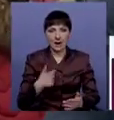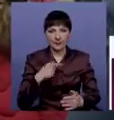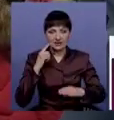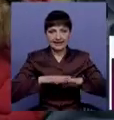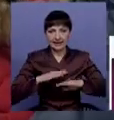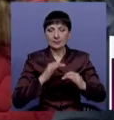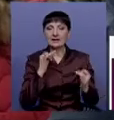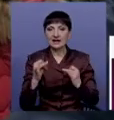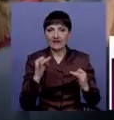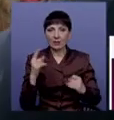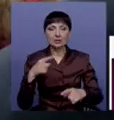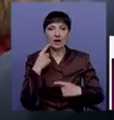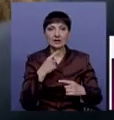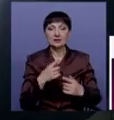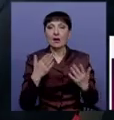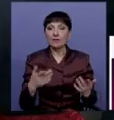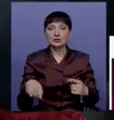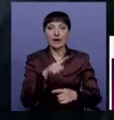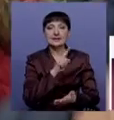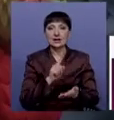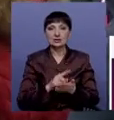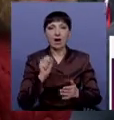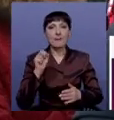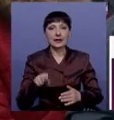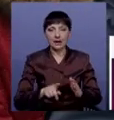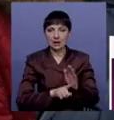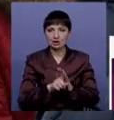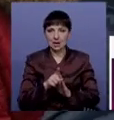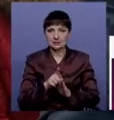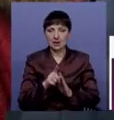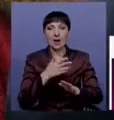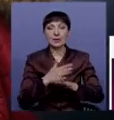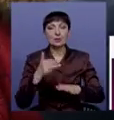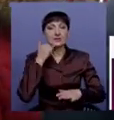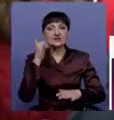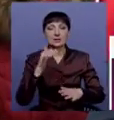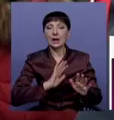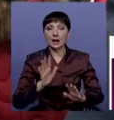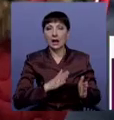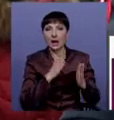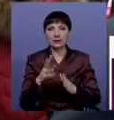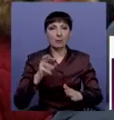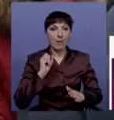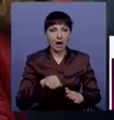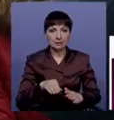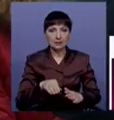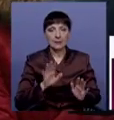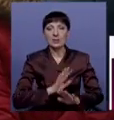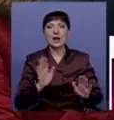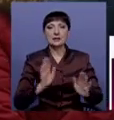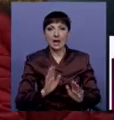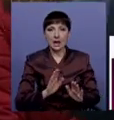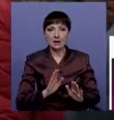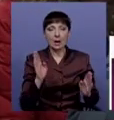акимом говорили о чем говорит вот они должны там в апреле начать потом перезвонили говорят марте 10 потом говорят что